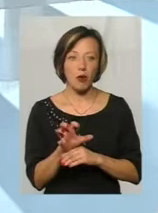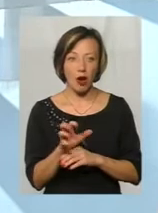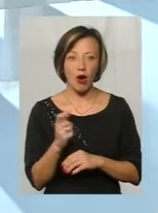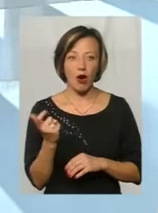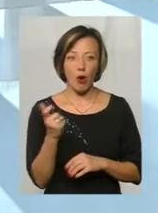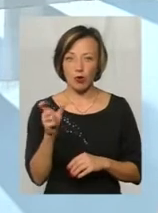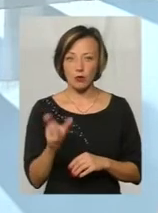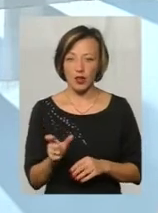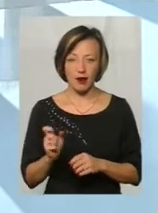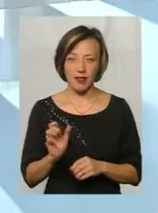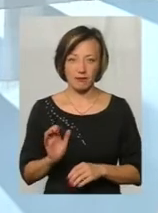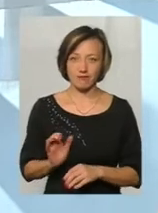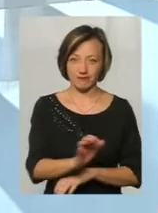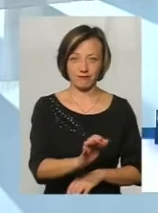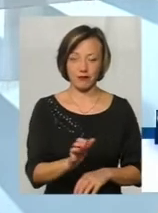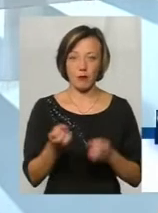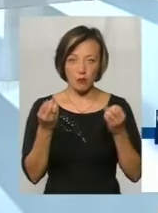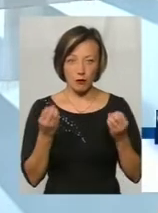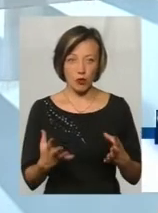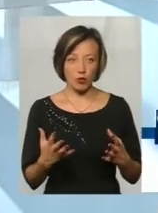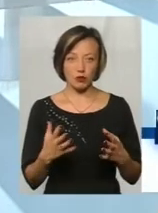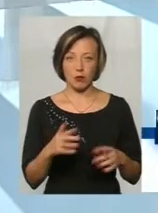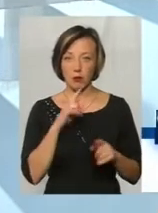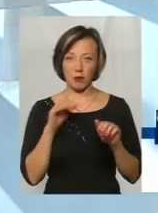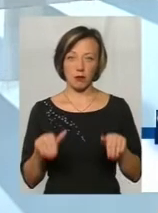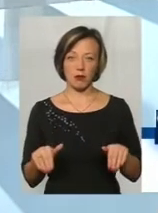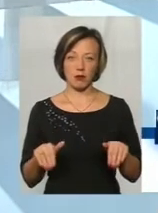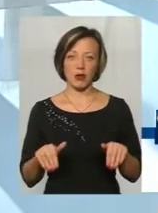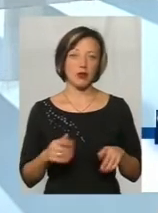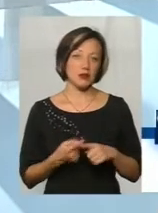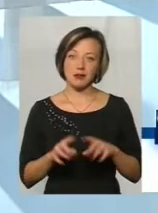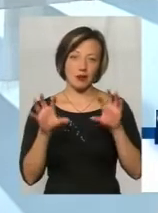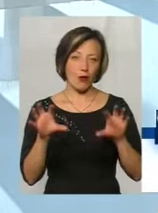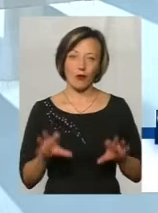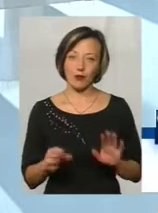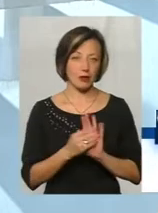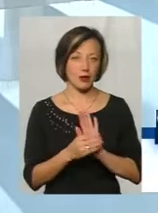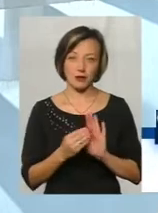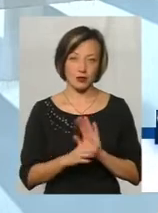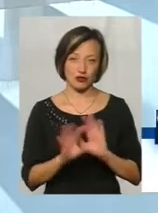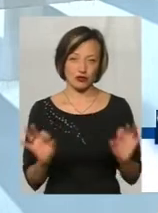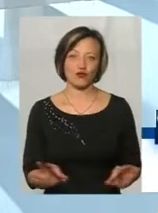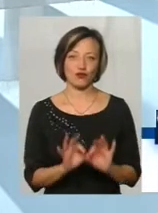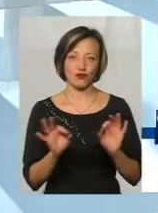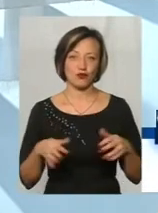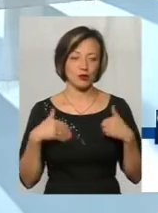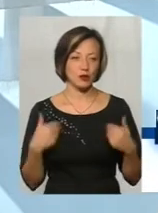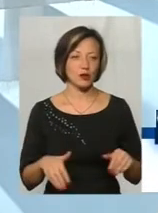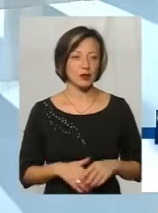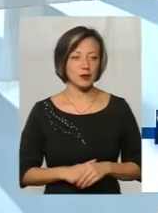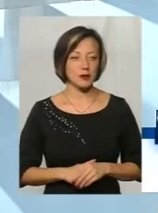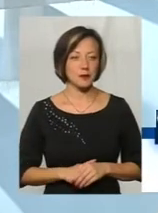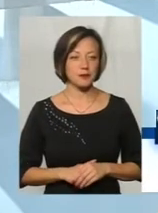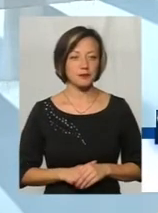господар не цькував, вона просто не вживала заходів. Тут, якби законодавці частині не передбачив. Тобто тут вже нічого не зробив. Я